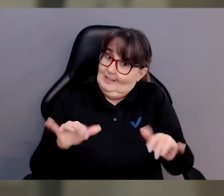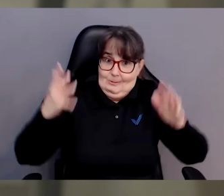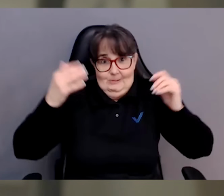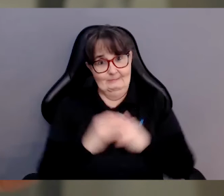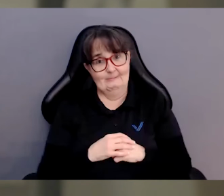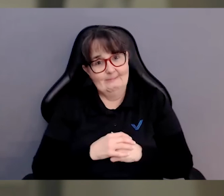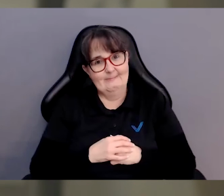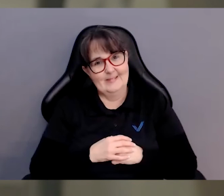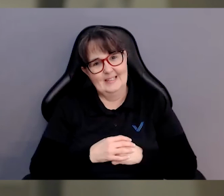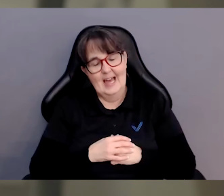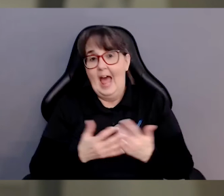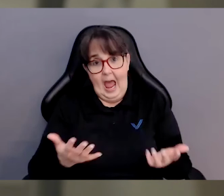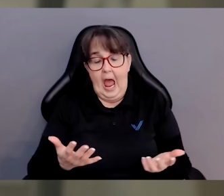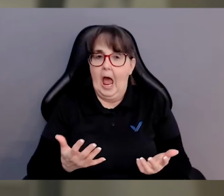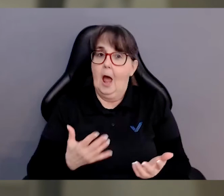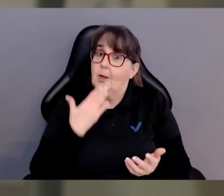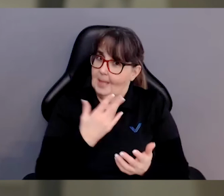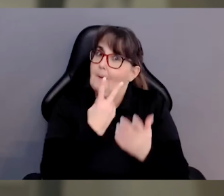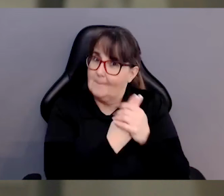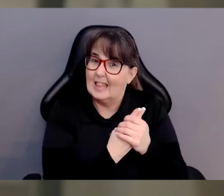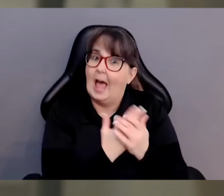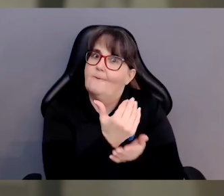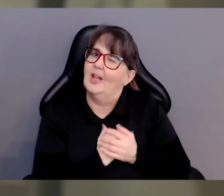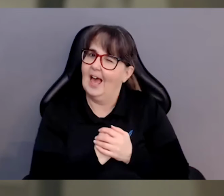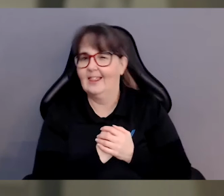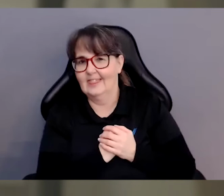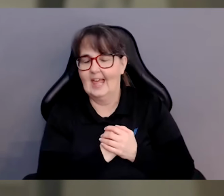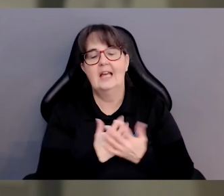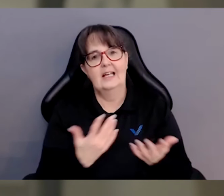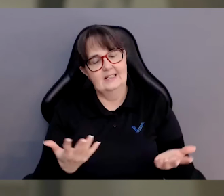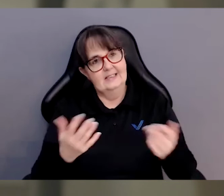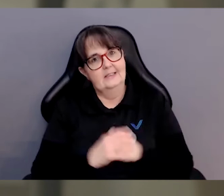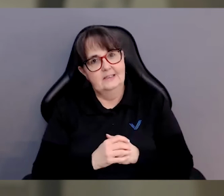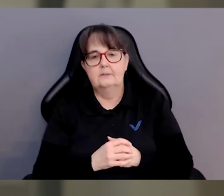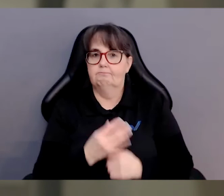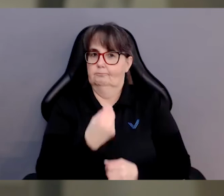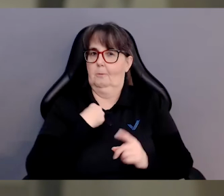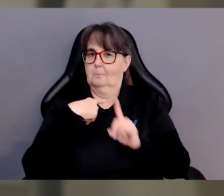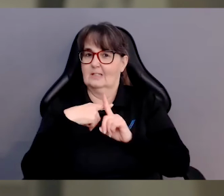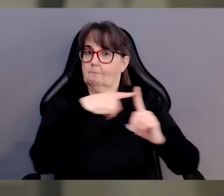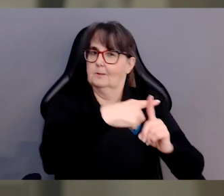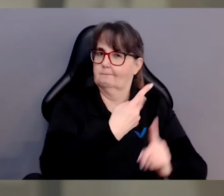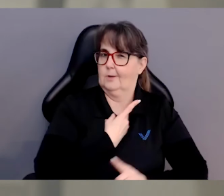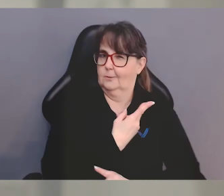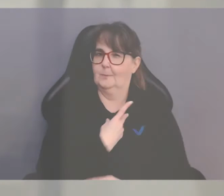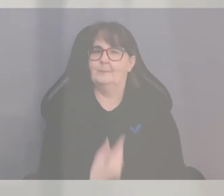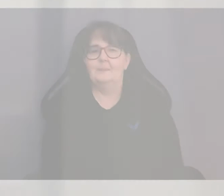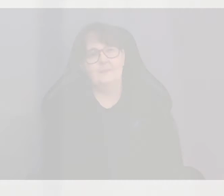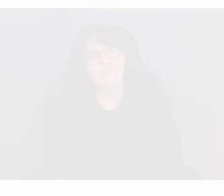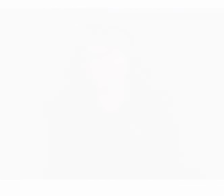ça. Parce qu'il y a des bons partenaires, on veut les garder. Puis il y a des bénéfices dans les deux sens, je pense.